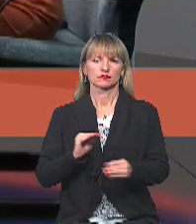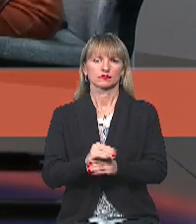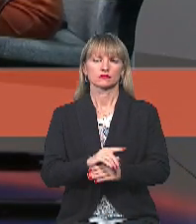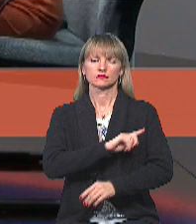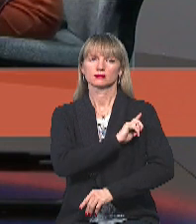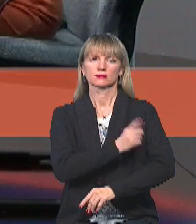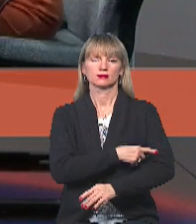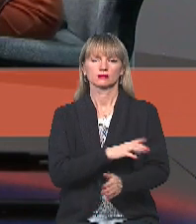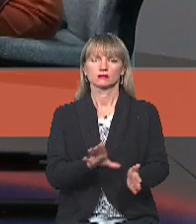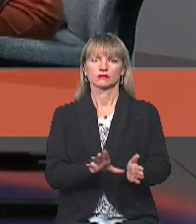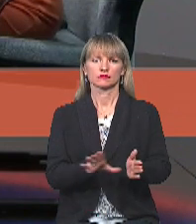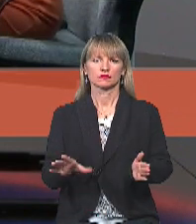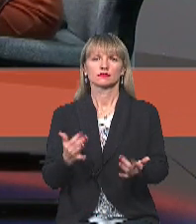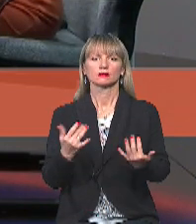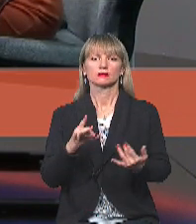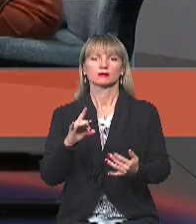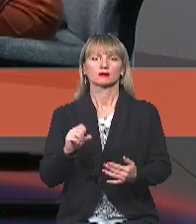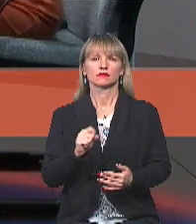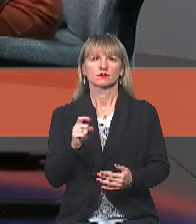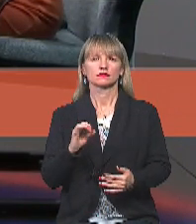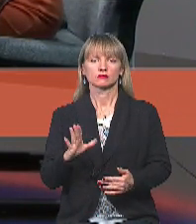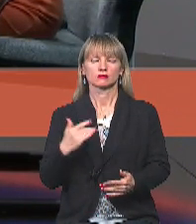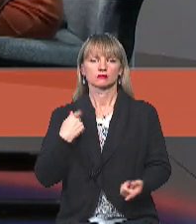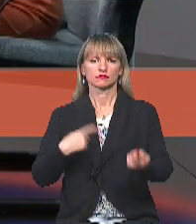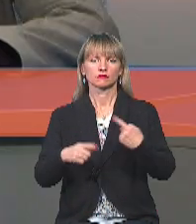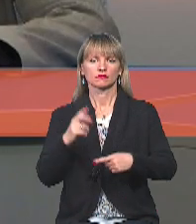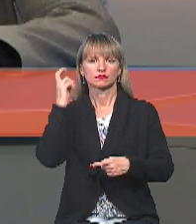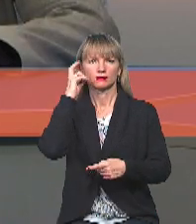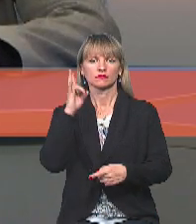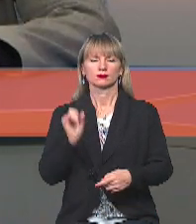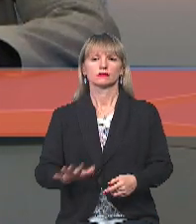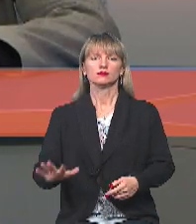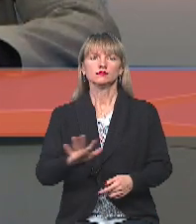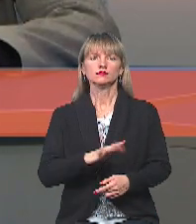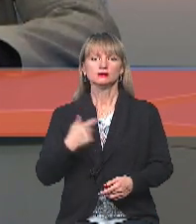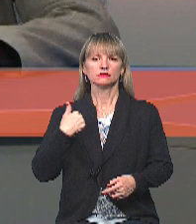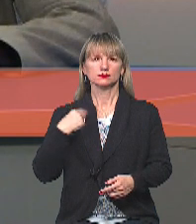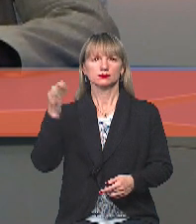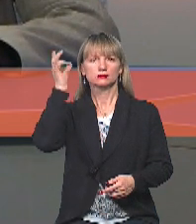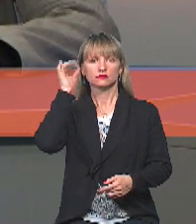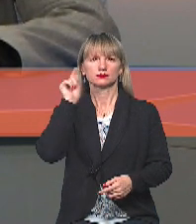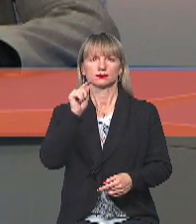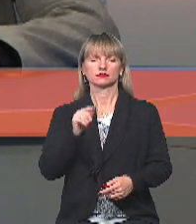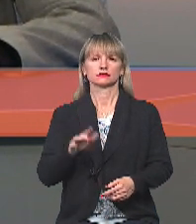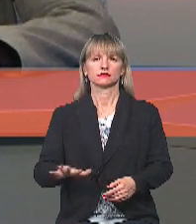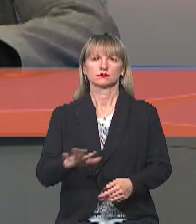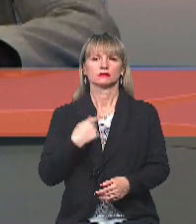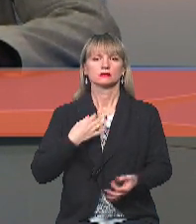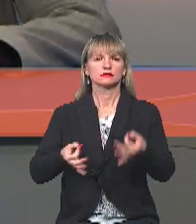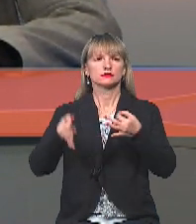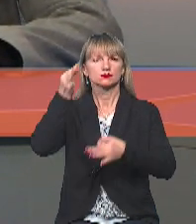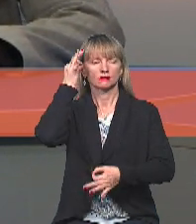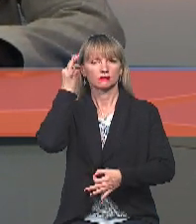була. І скільки разів я повертаюся в Київ на Майдан, я згадую той Майдан, я згадую